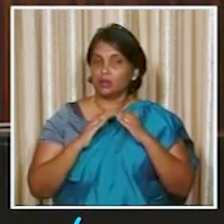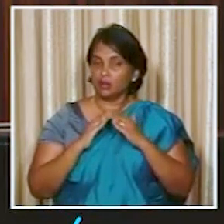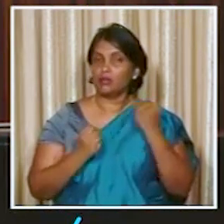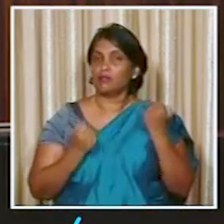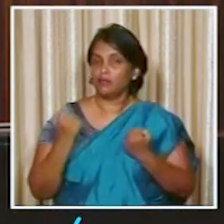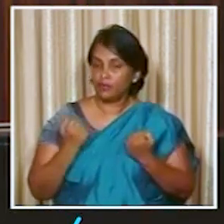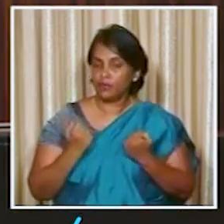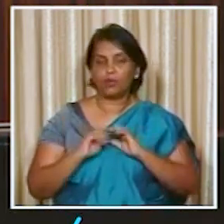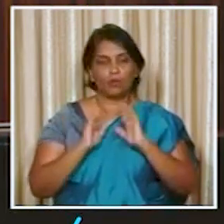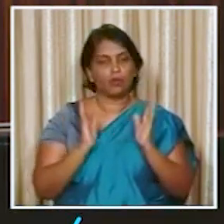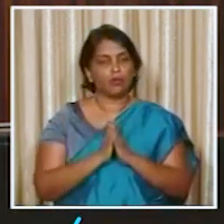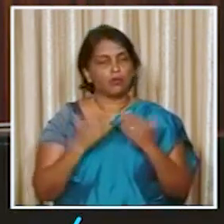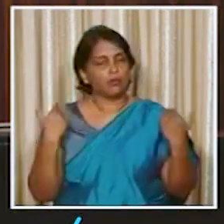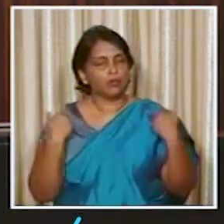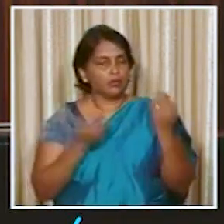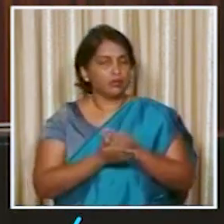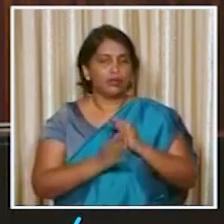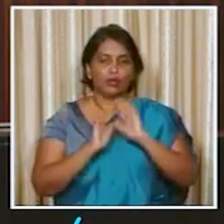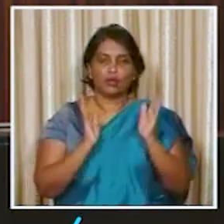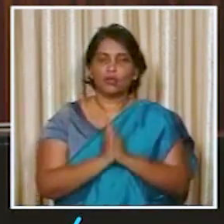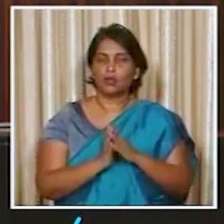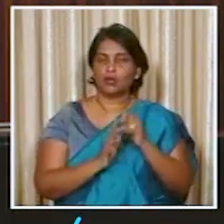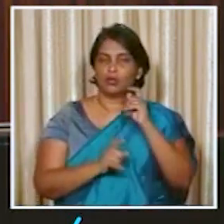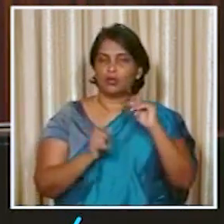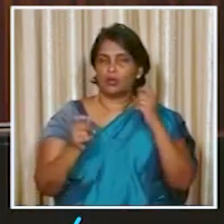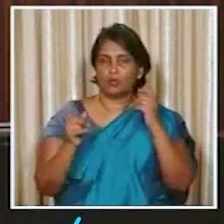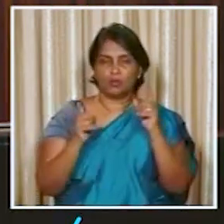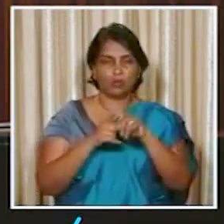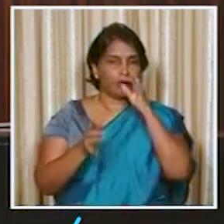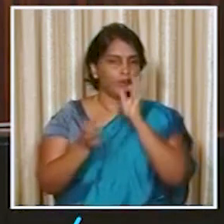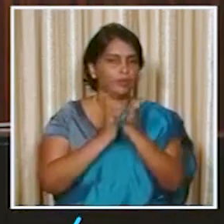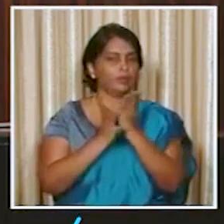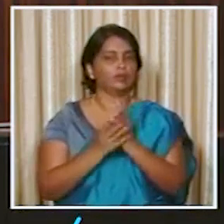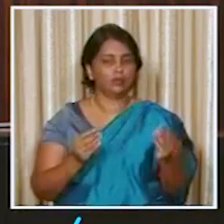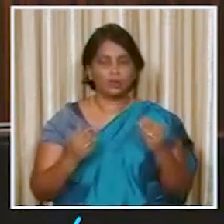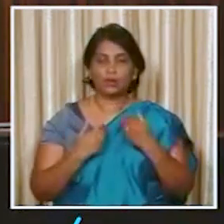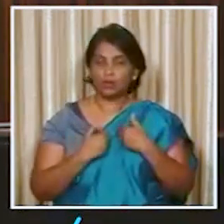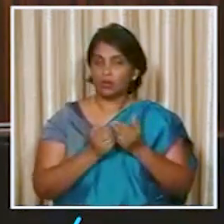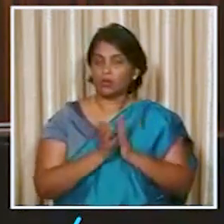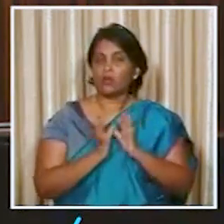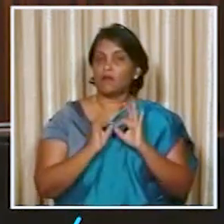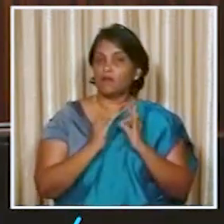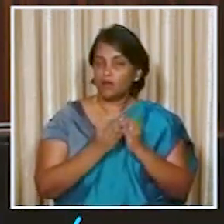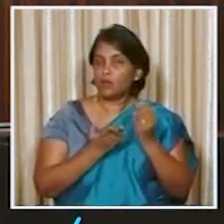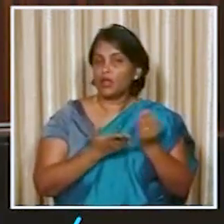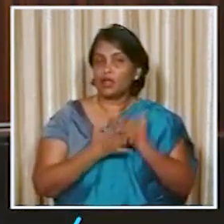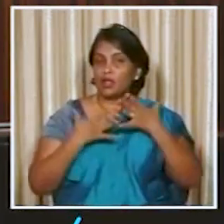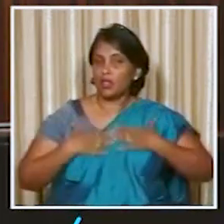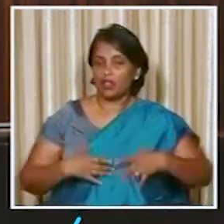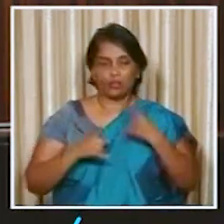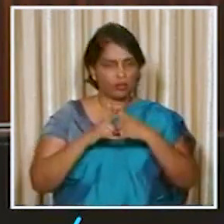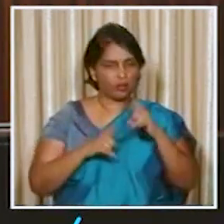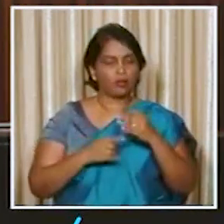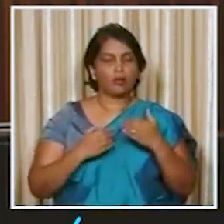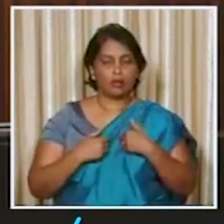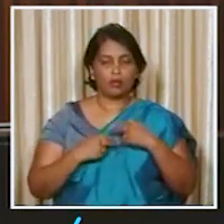වාහනය ඇතුළු මහන්සියෙන් ගොඩනගාගත් සියල්ල ප්‍රචණ්ඩකාරී වූ විසින් ගිනිබත් කරන ලදී මටද මගේ පවුලටද ඉතුරු වූයේ ඇඳිවත පමණි